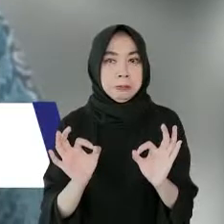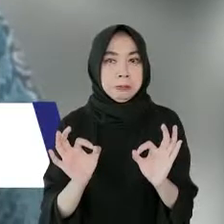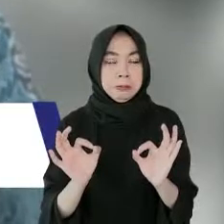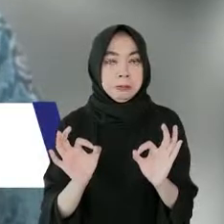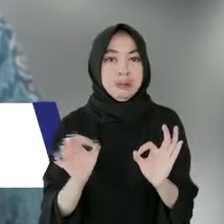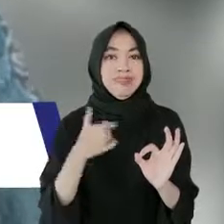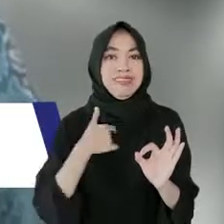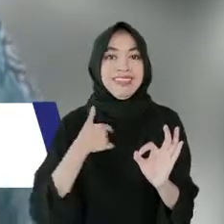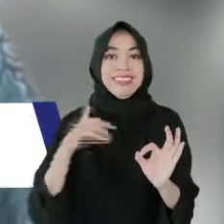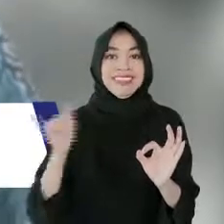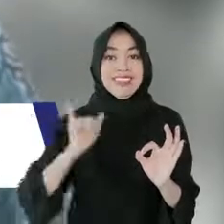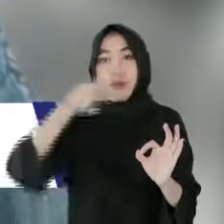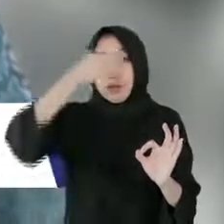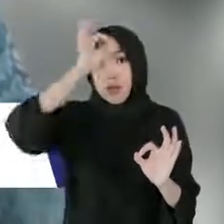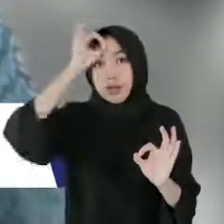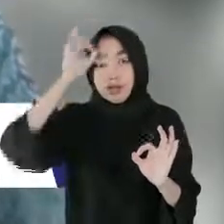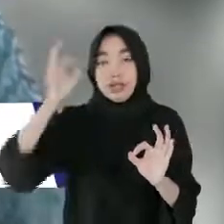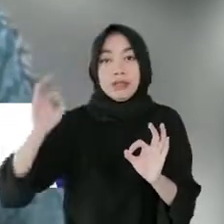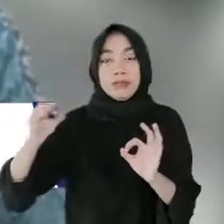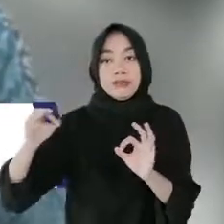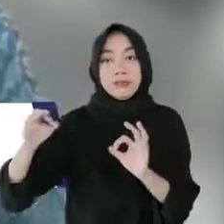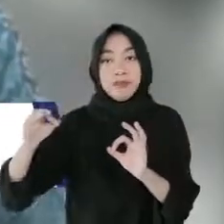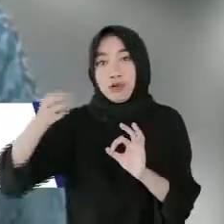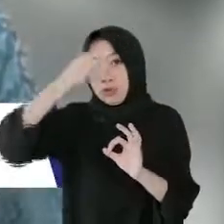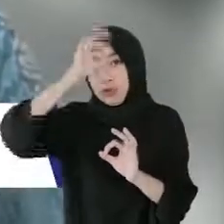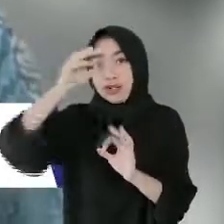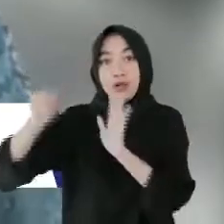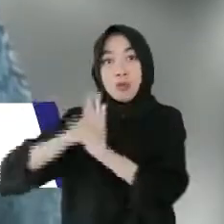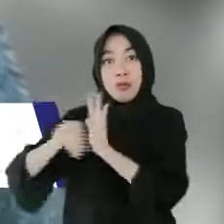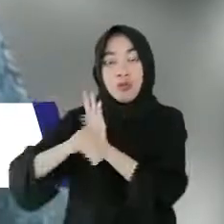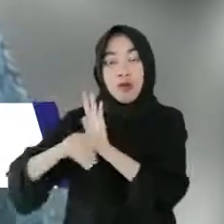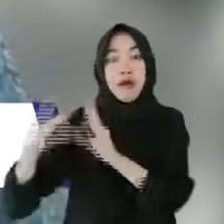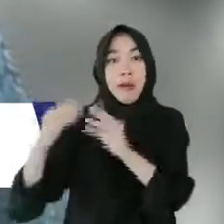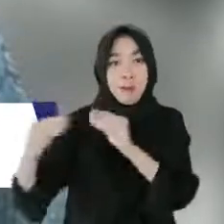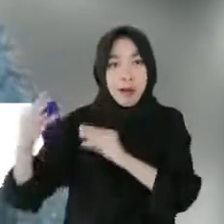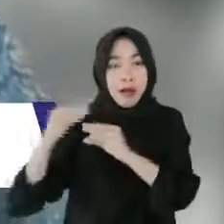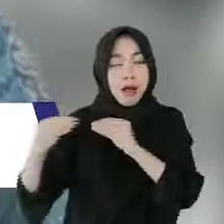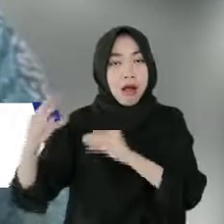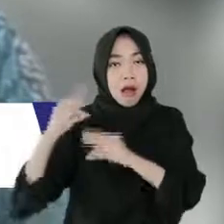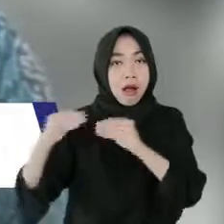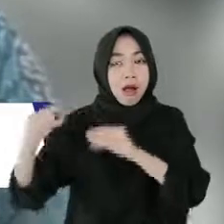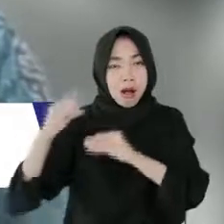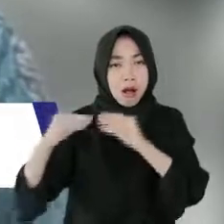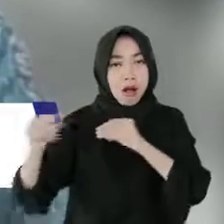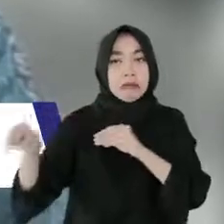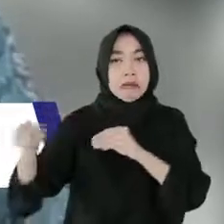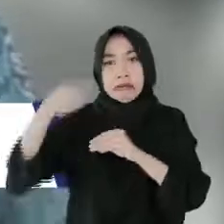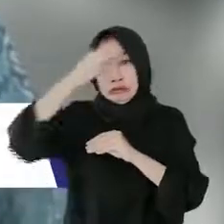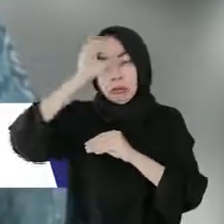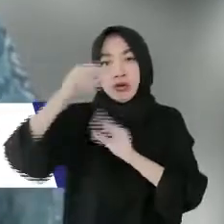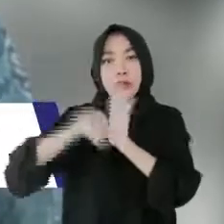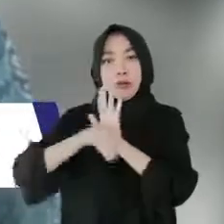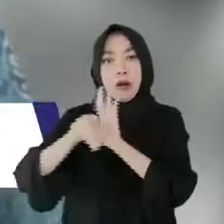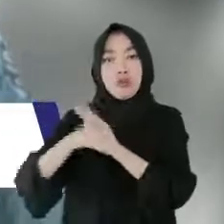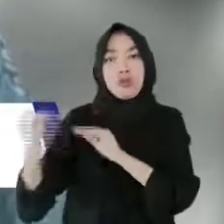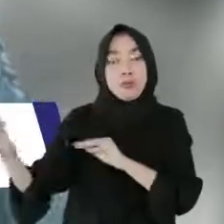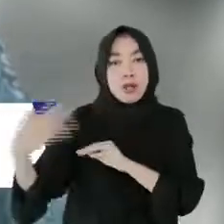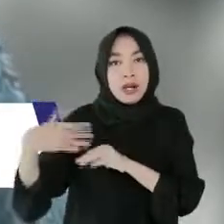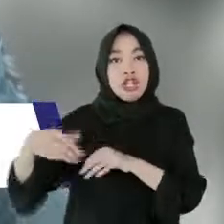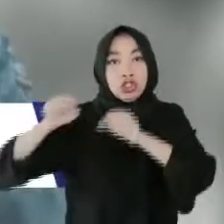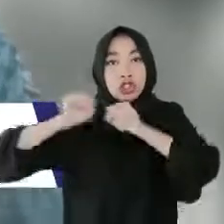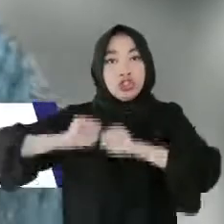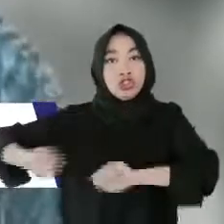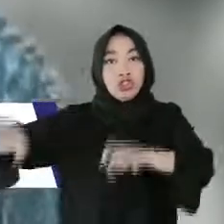kepolisian Polda Papua mereka menyampaikan bahwa sosialisasi